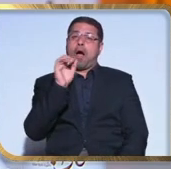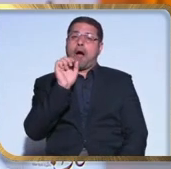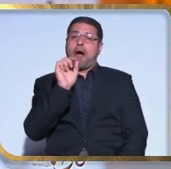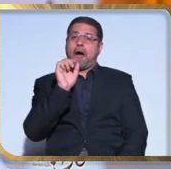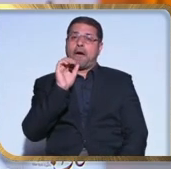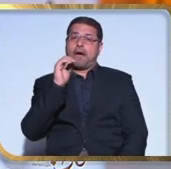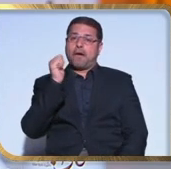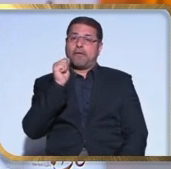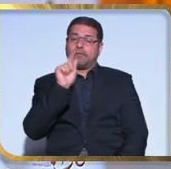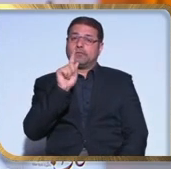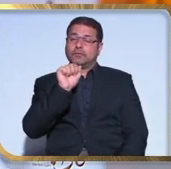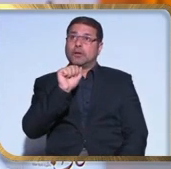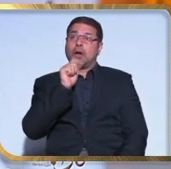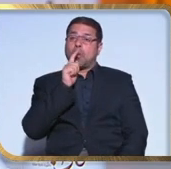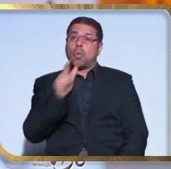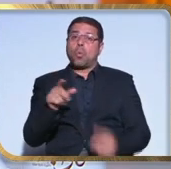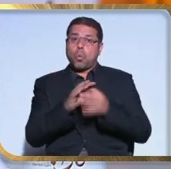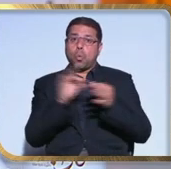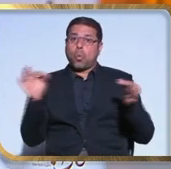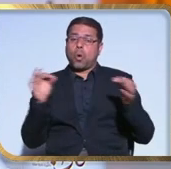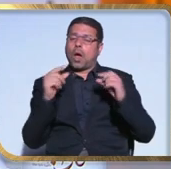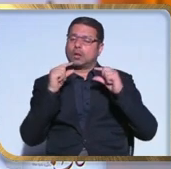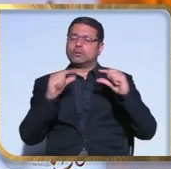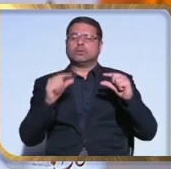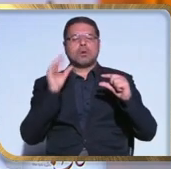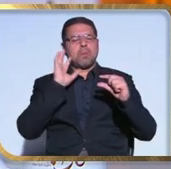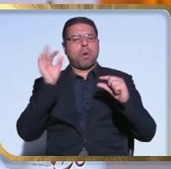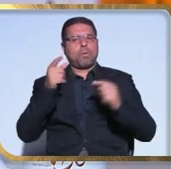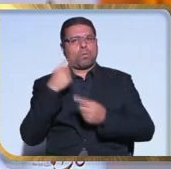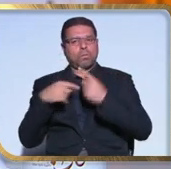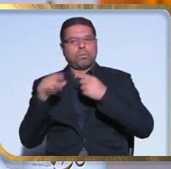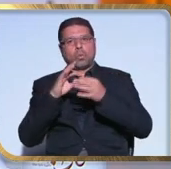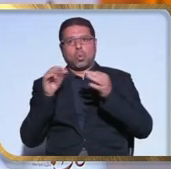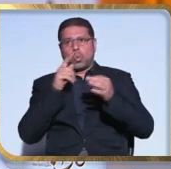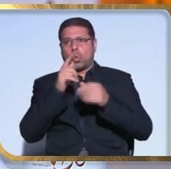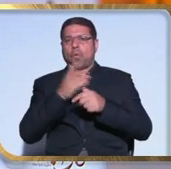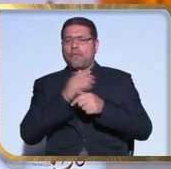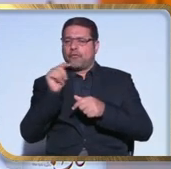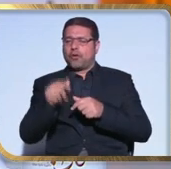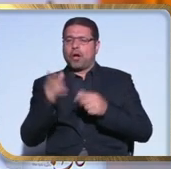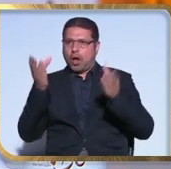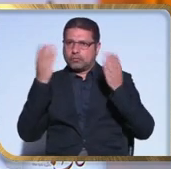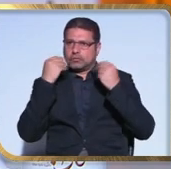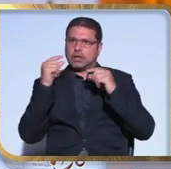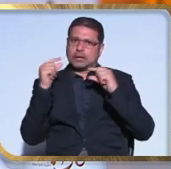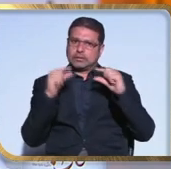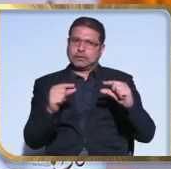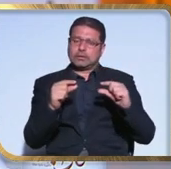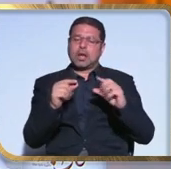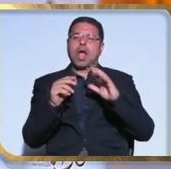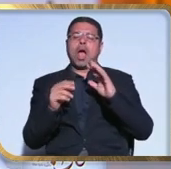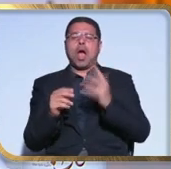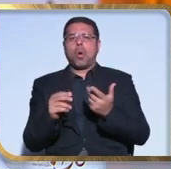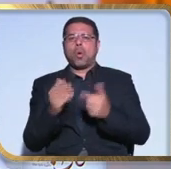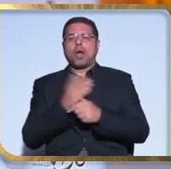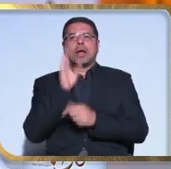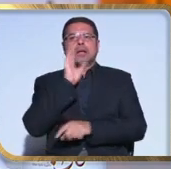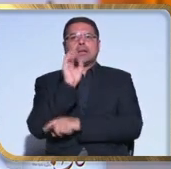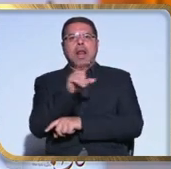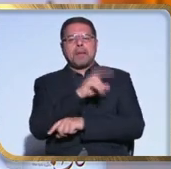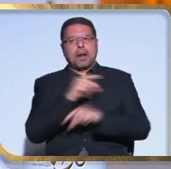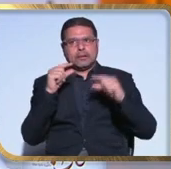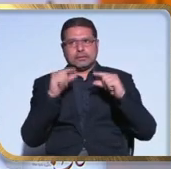كبير في روايه الحديث الشريف سواء في حفظ الحديث او في تعليم